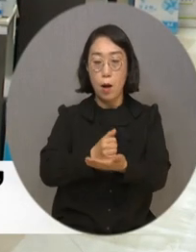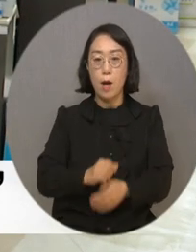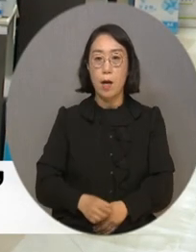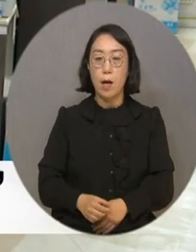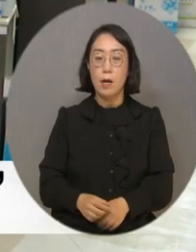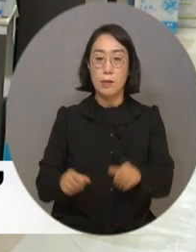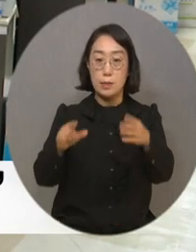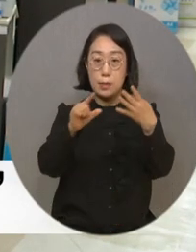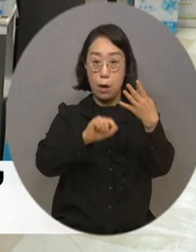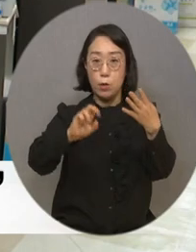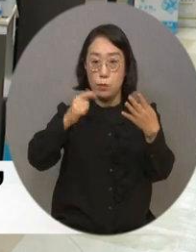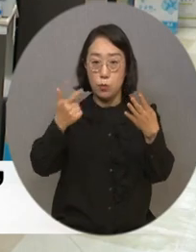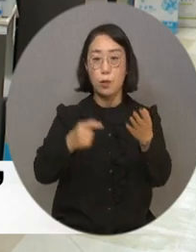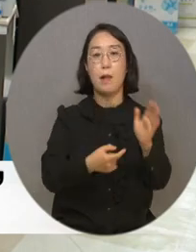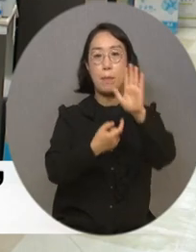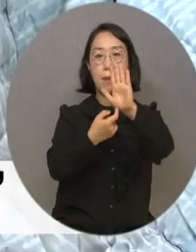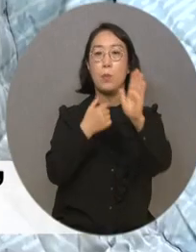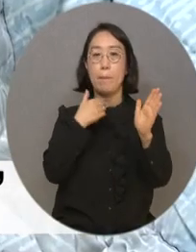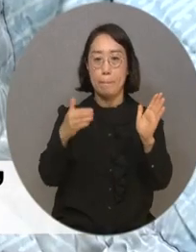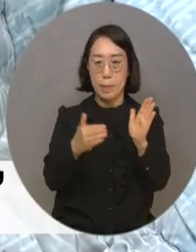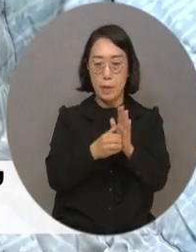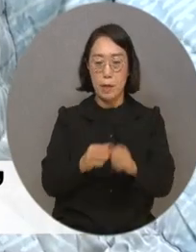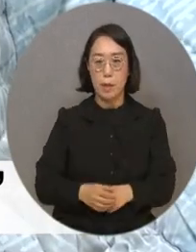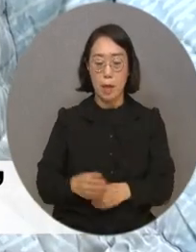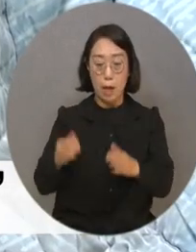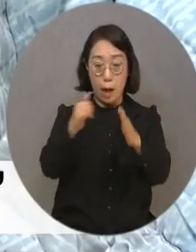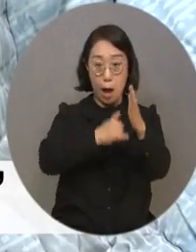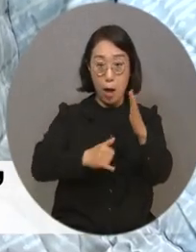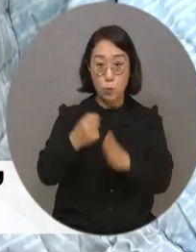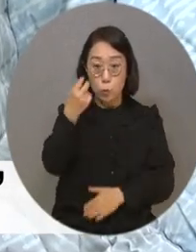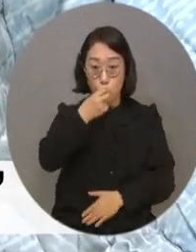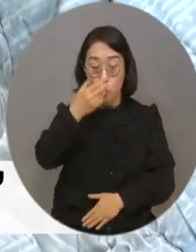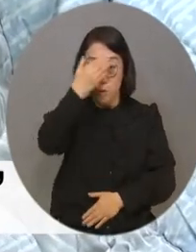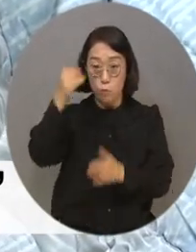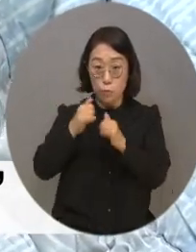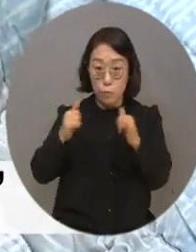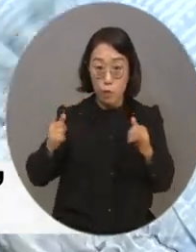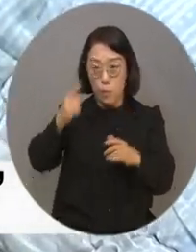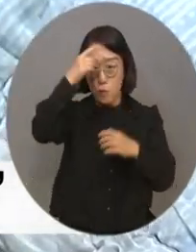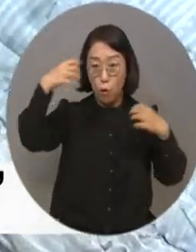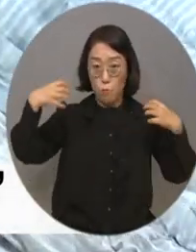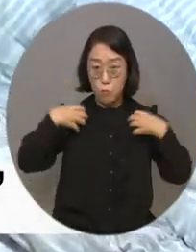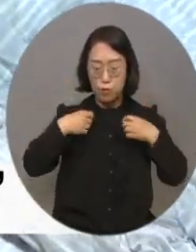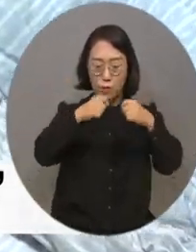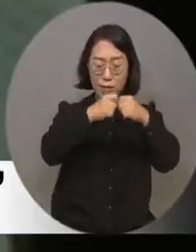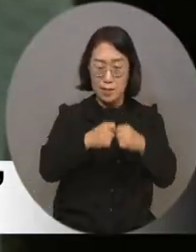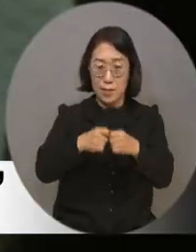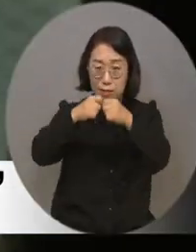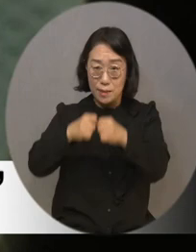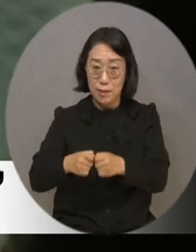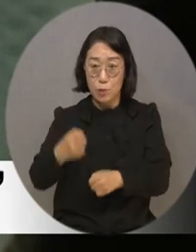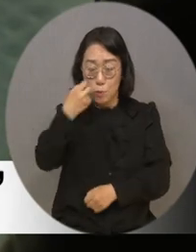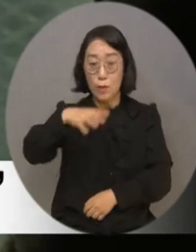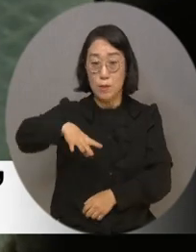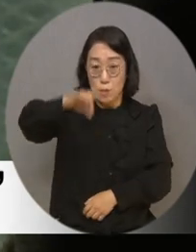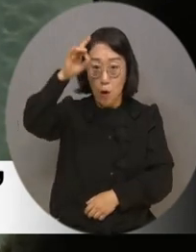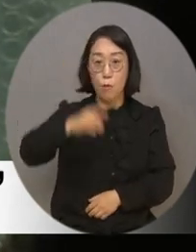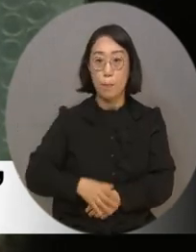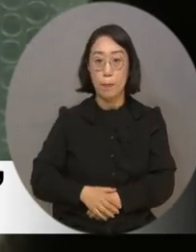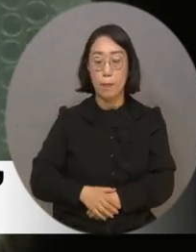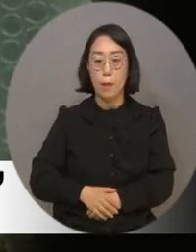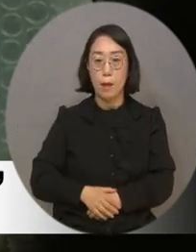지난달 26일 발표했습니다. 가족 돌봄 청년에 대한 정부 차원의 첫 실태 조사로